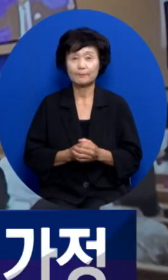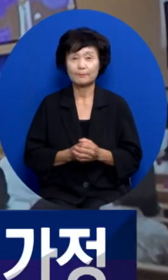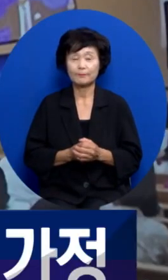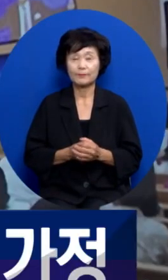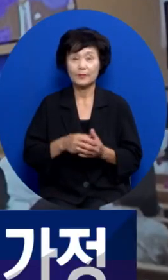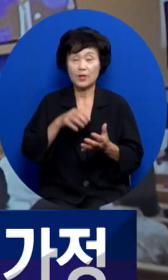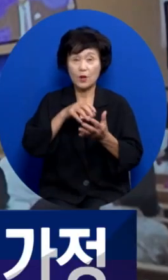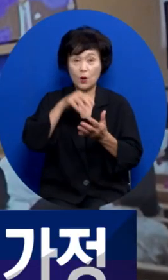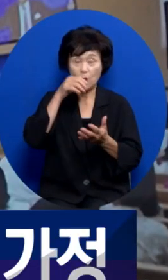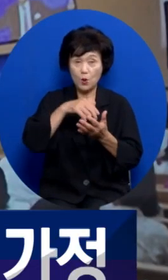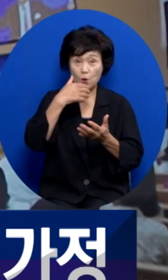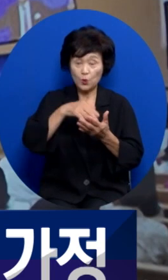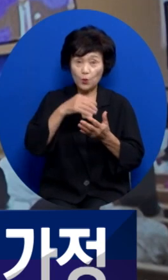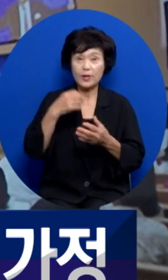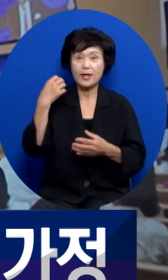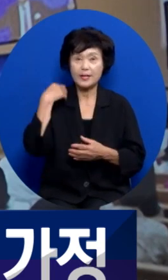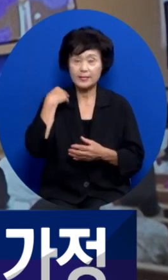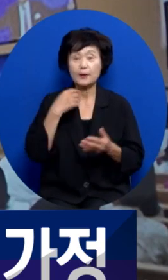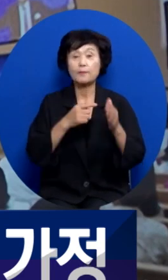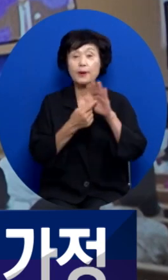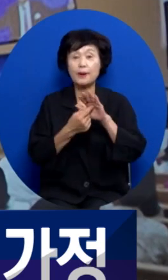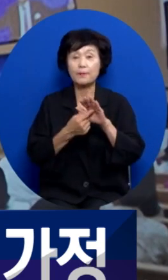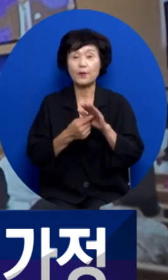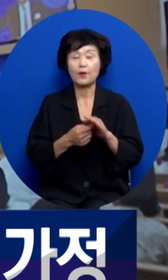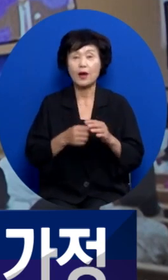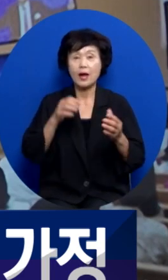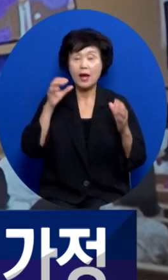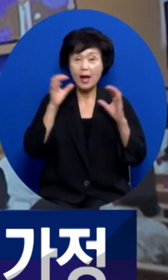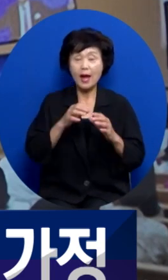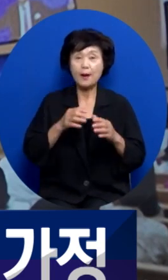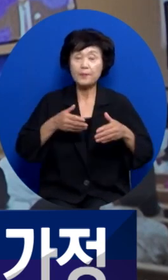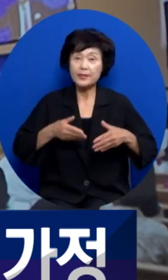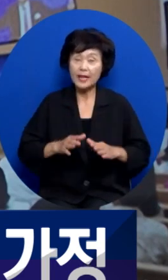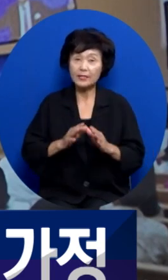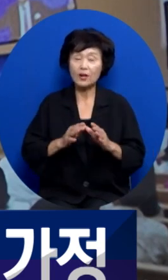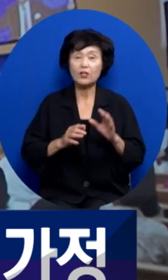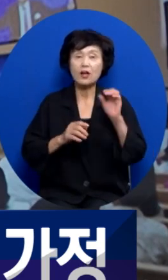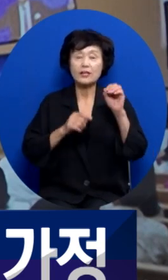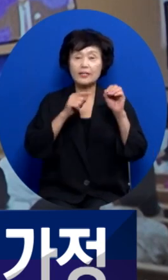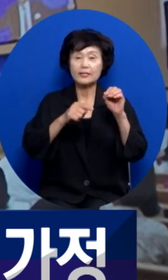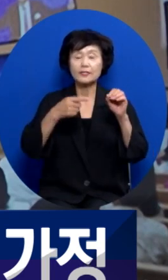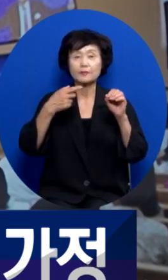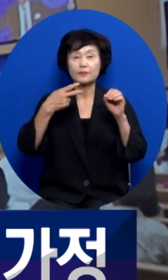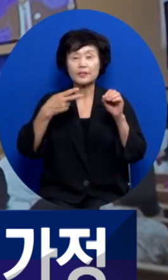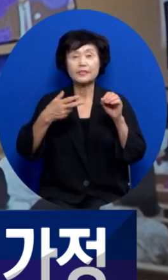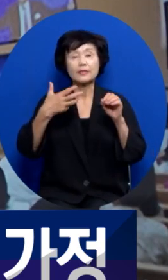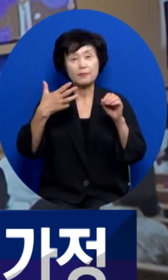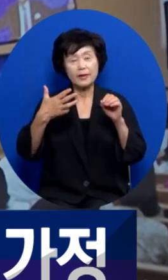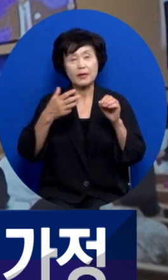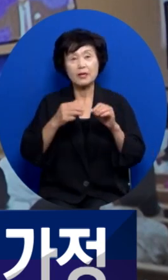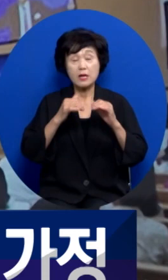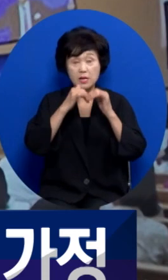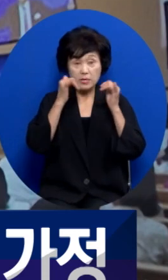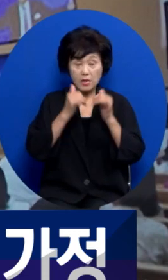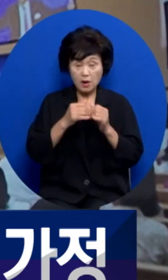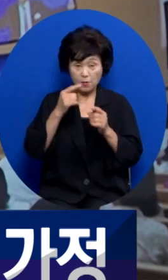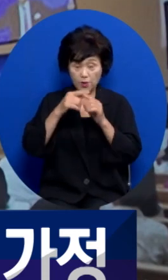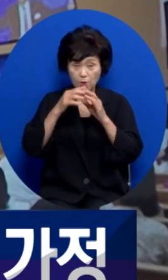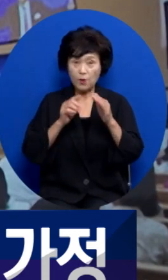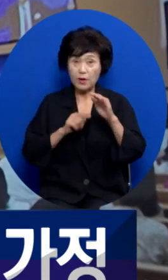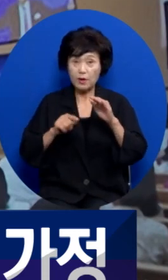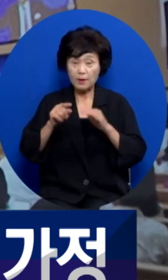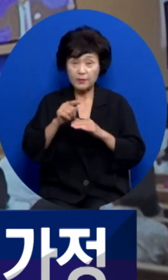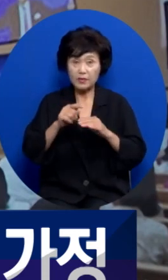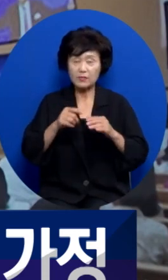통계청에 따르면 2022년 대한민국 합계 출산율은 0.78명입니다. 사회와 교회가 앞장서